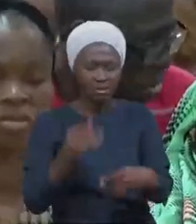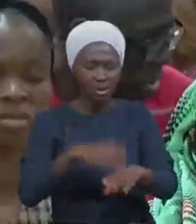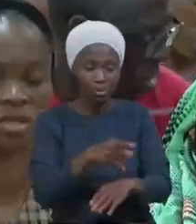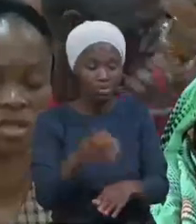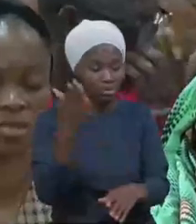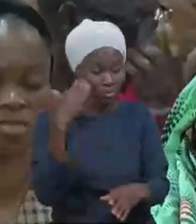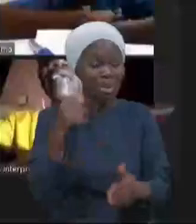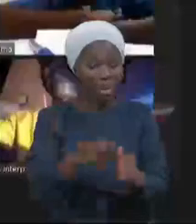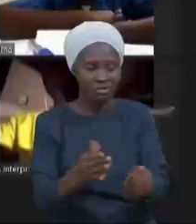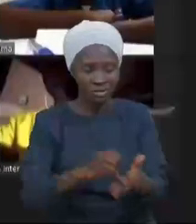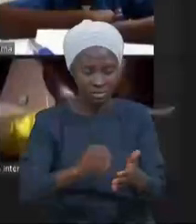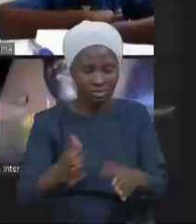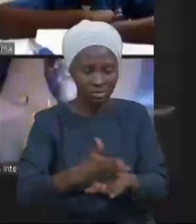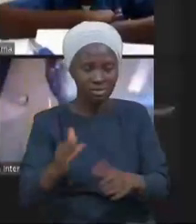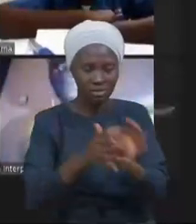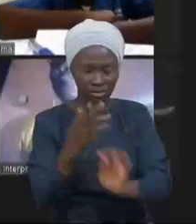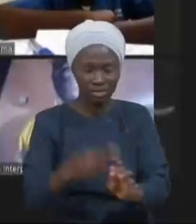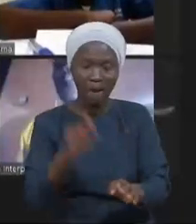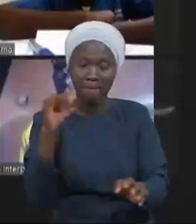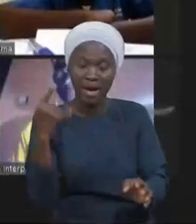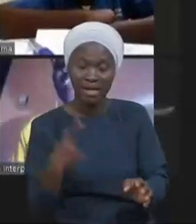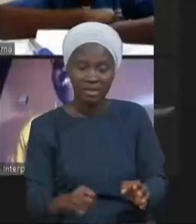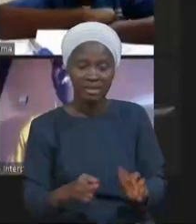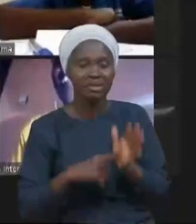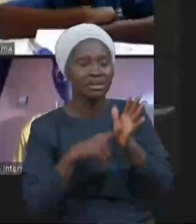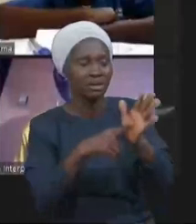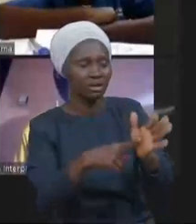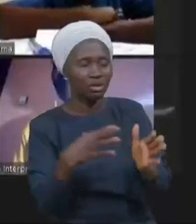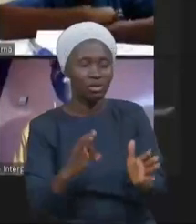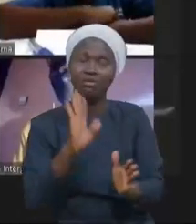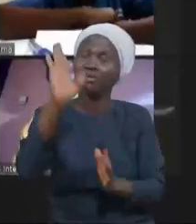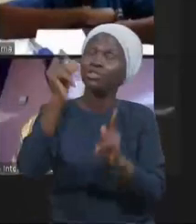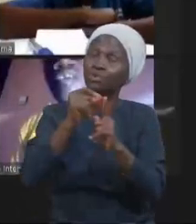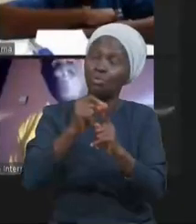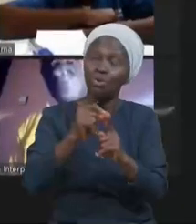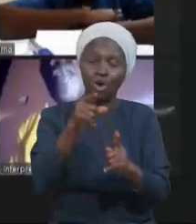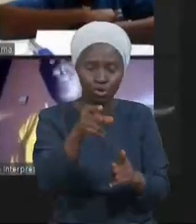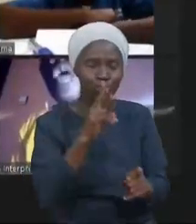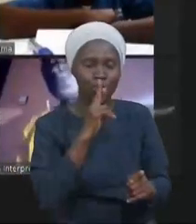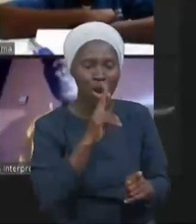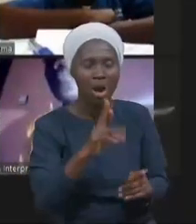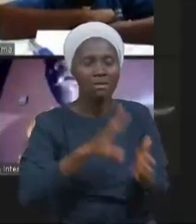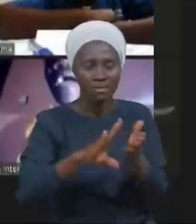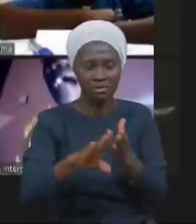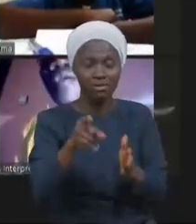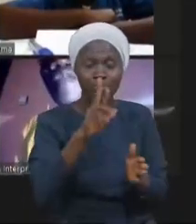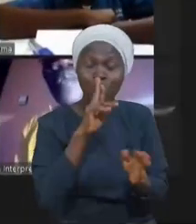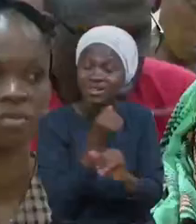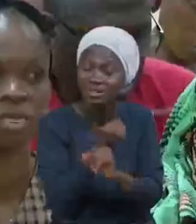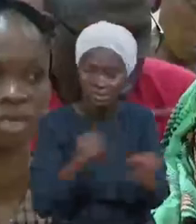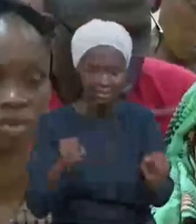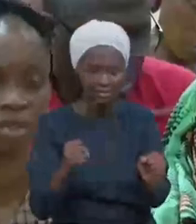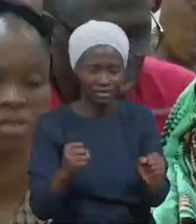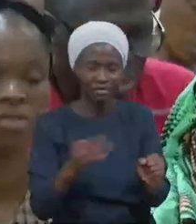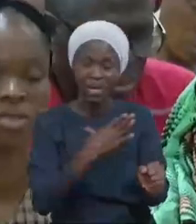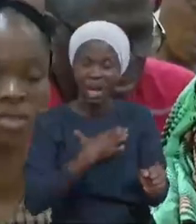Par la déclaration de sa parole, tu es pardonné. Tu es sauvé. Et la joie